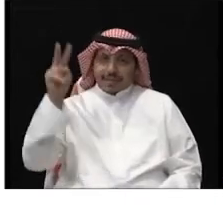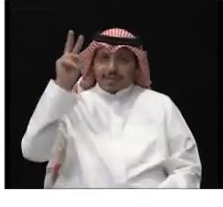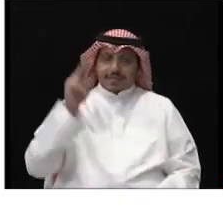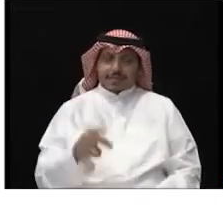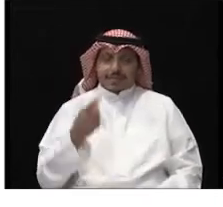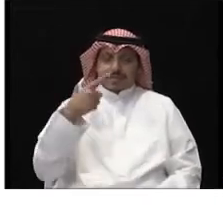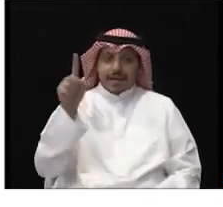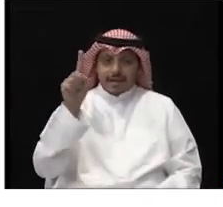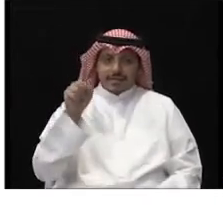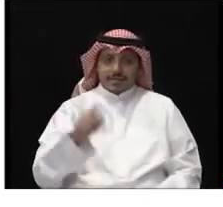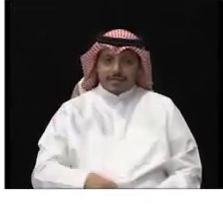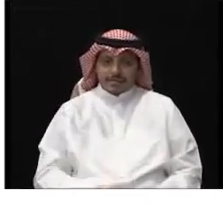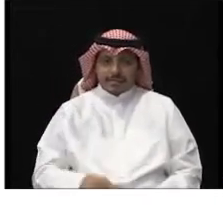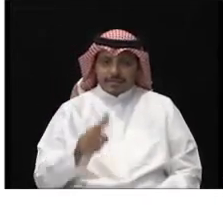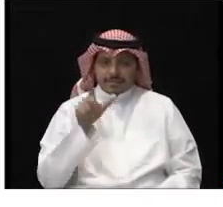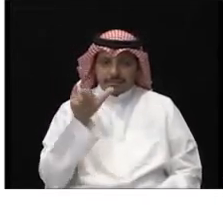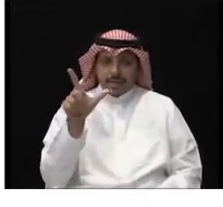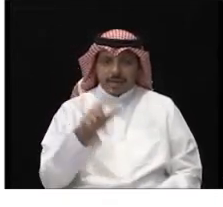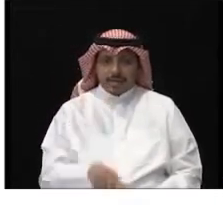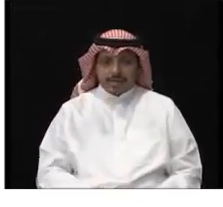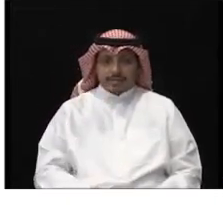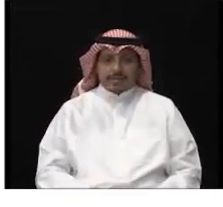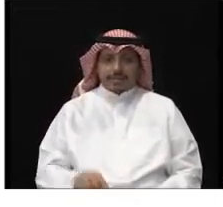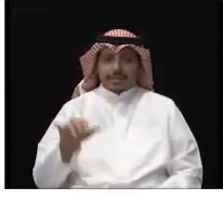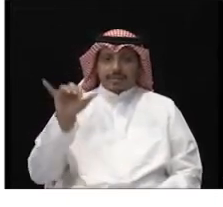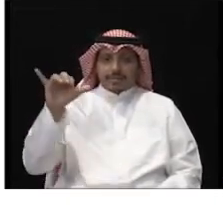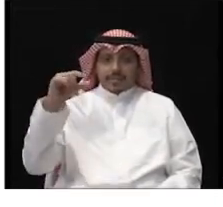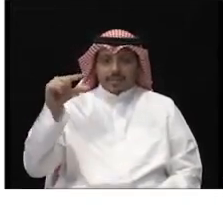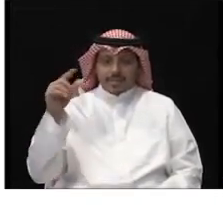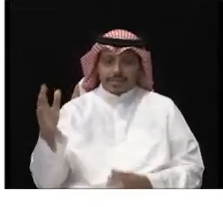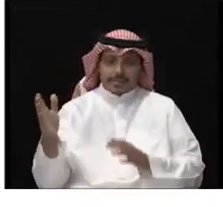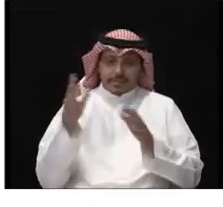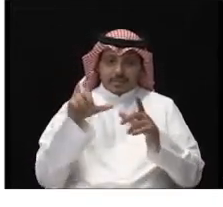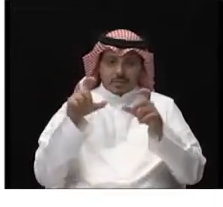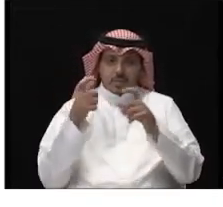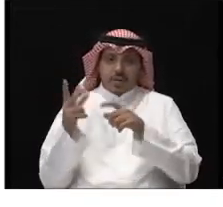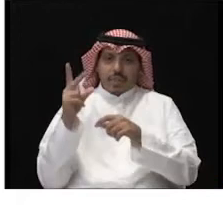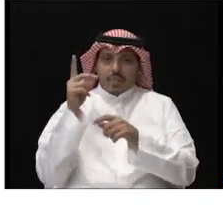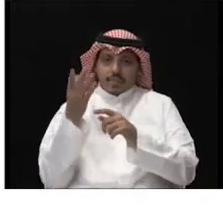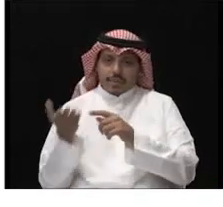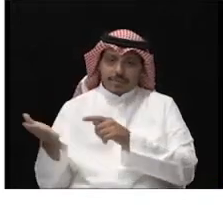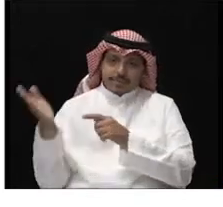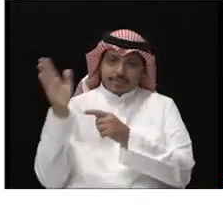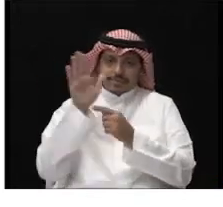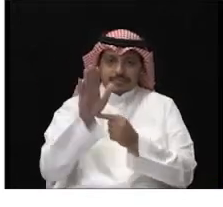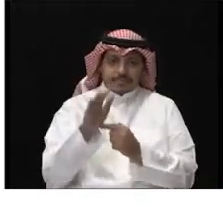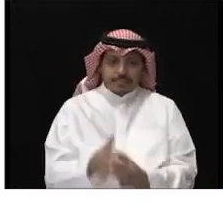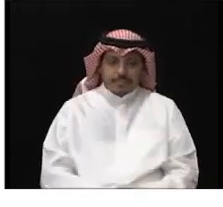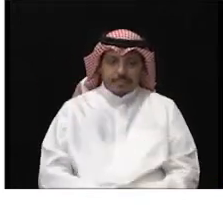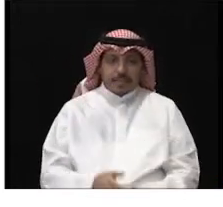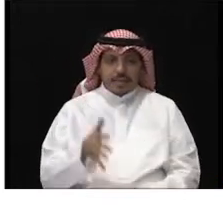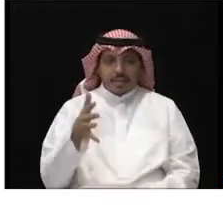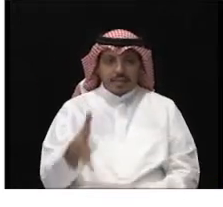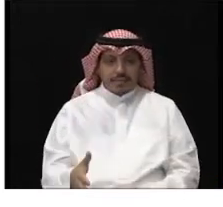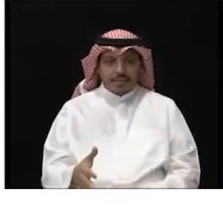جدا، تبدأ بحرف الياء. لاحظ معي الآن هذا الطفل ماذا يفعل؟